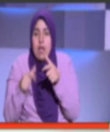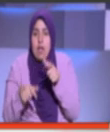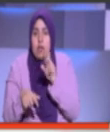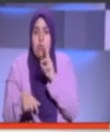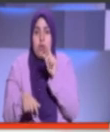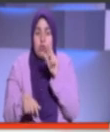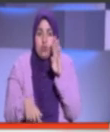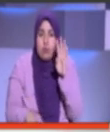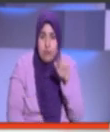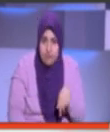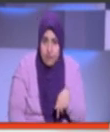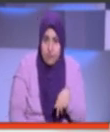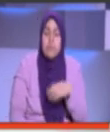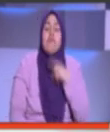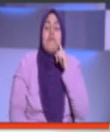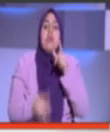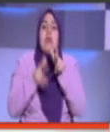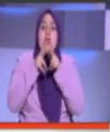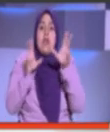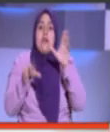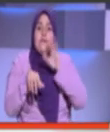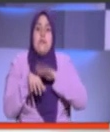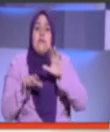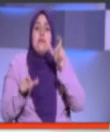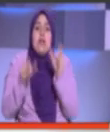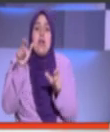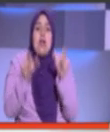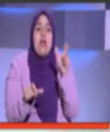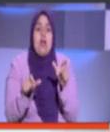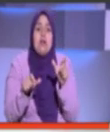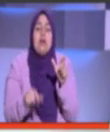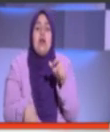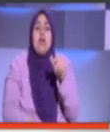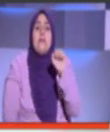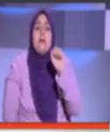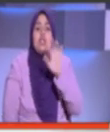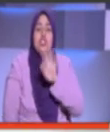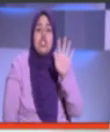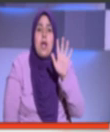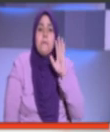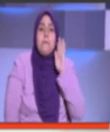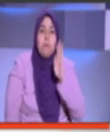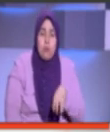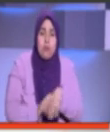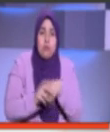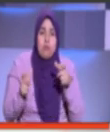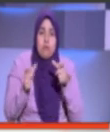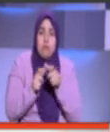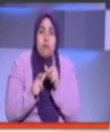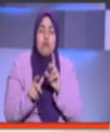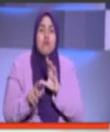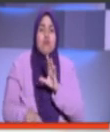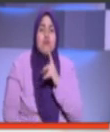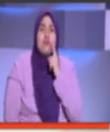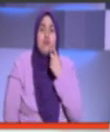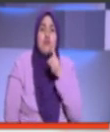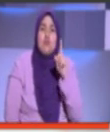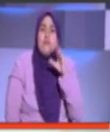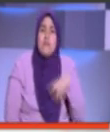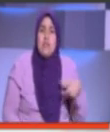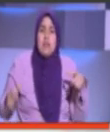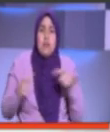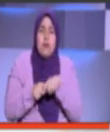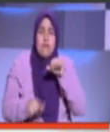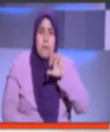هو الآن معروض على الأعضاء البرلمان، منهم من يقول أنه لا يمكن أن يعني نجتمع في البرلمان،